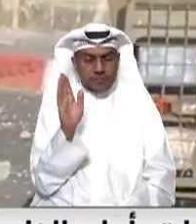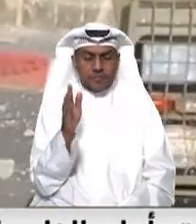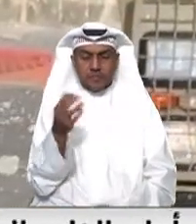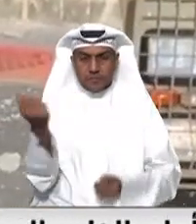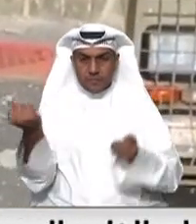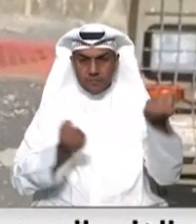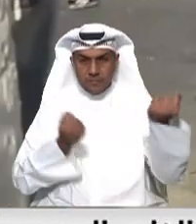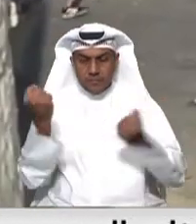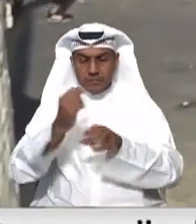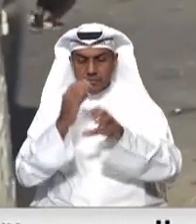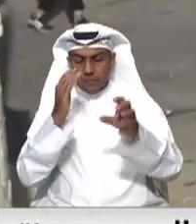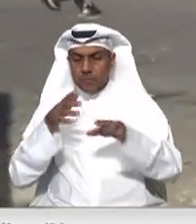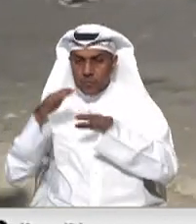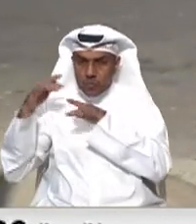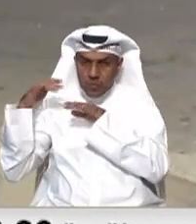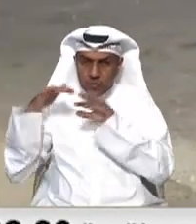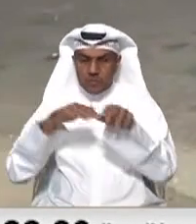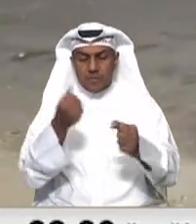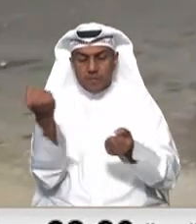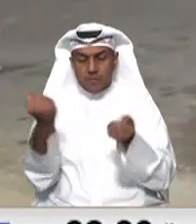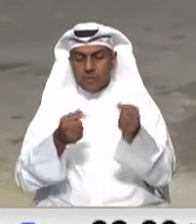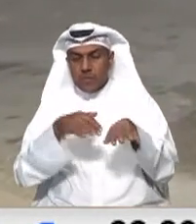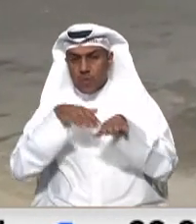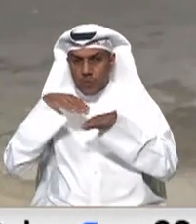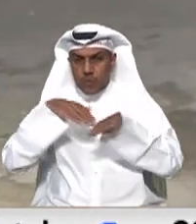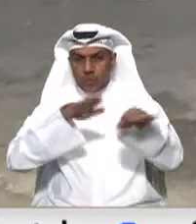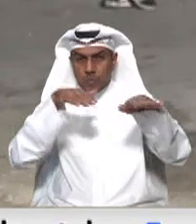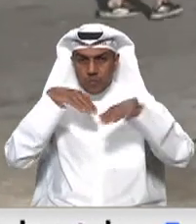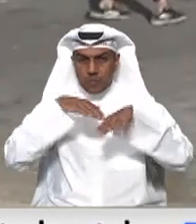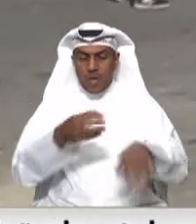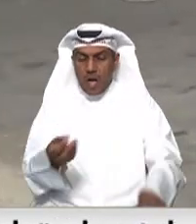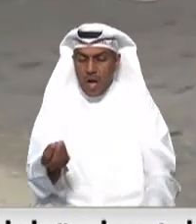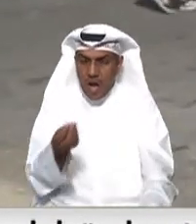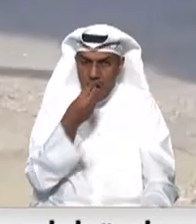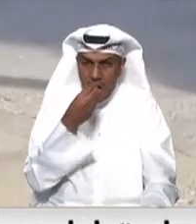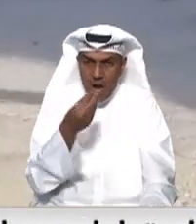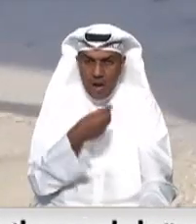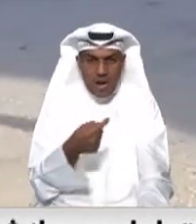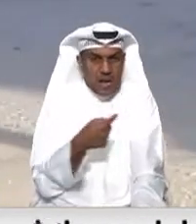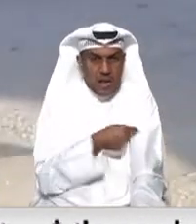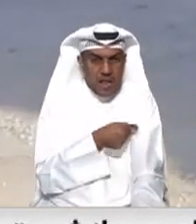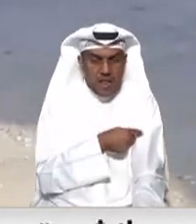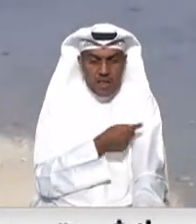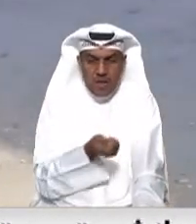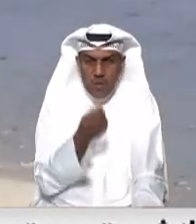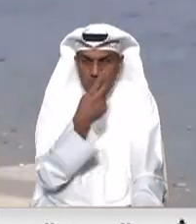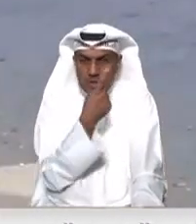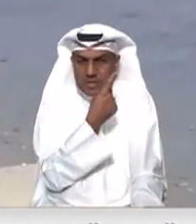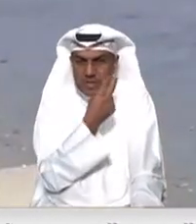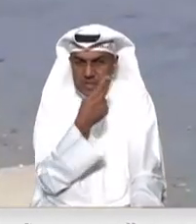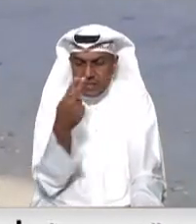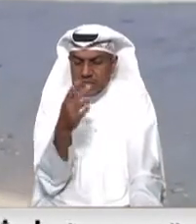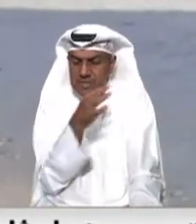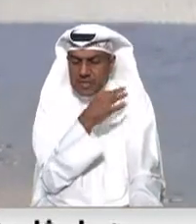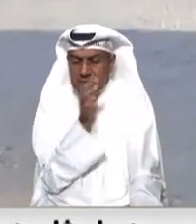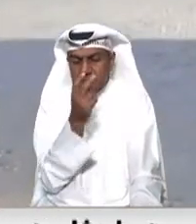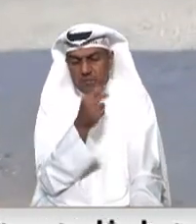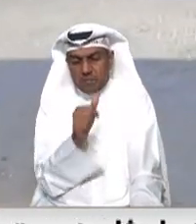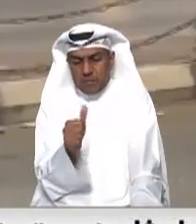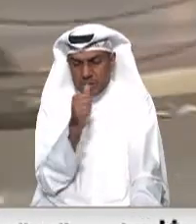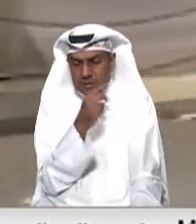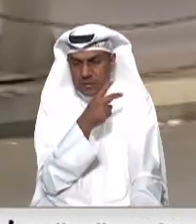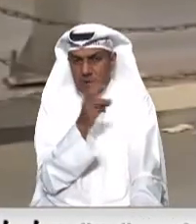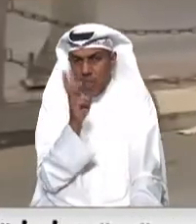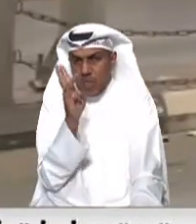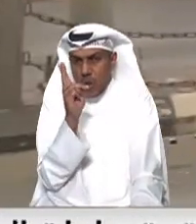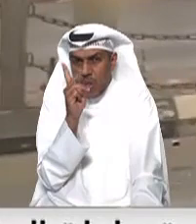هذه المساعدات وهذه الشاحنات المحملة بالمواد الغذائية والطبية وكذلك الوقود على مدار الثلاثة أيام